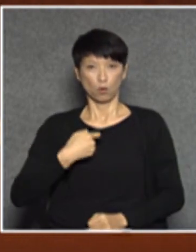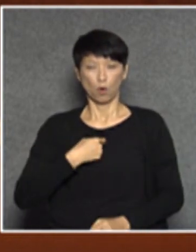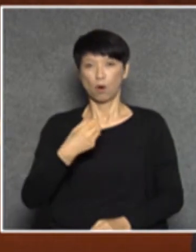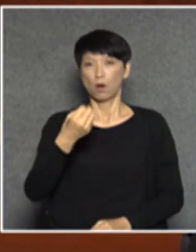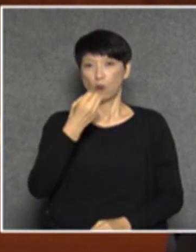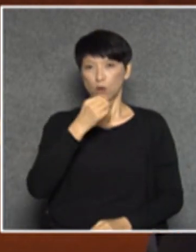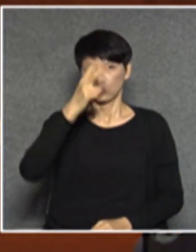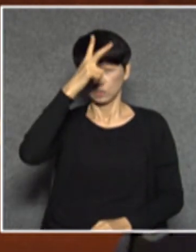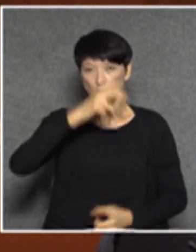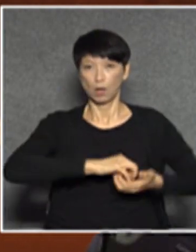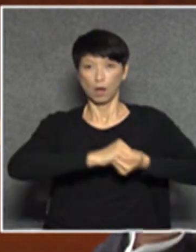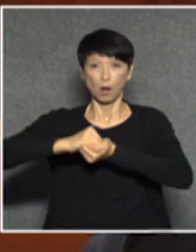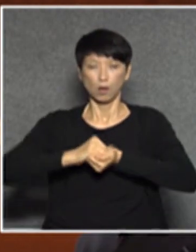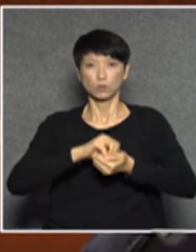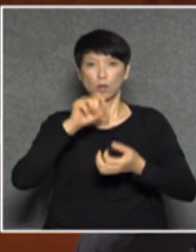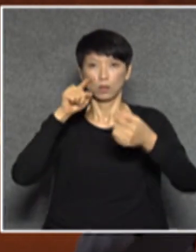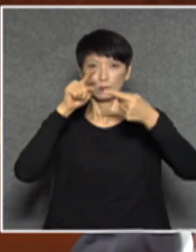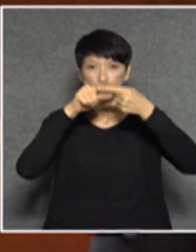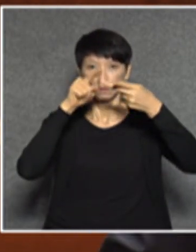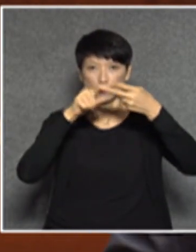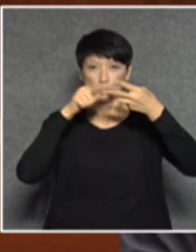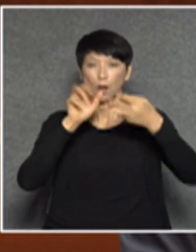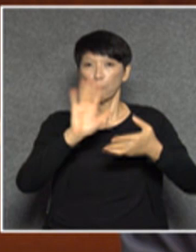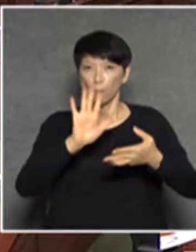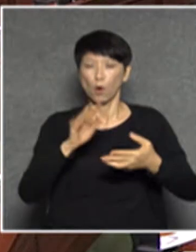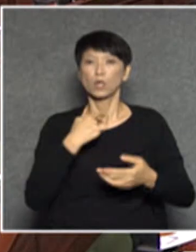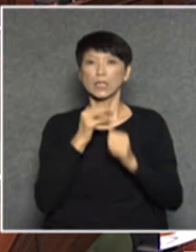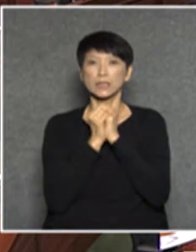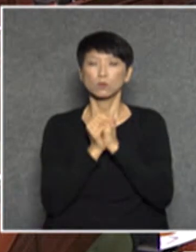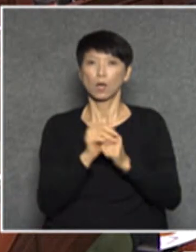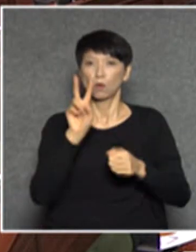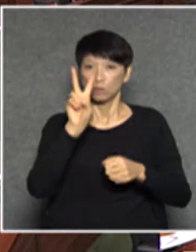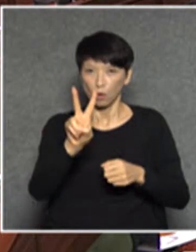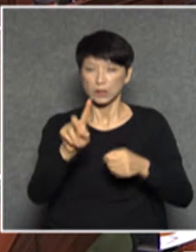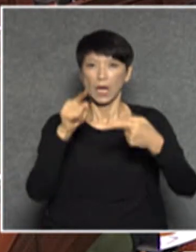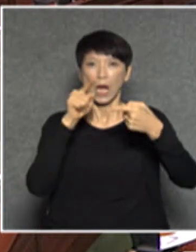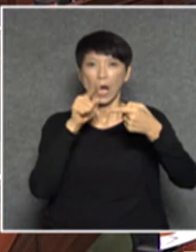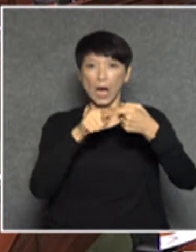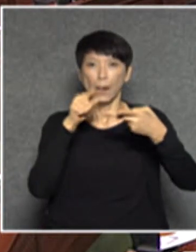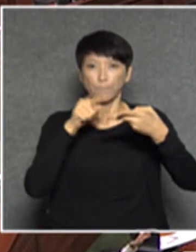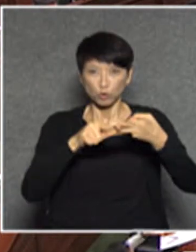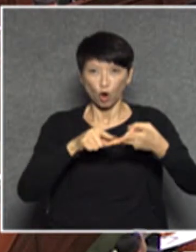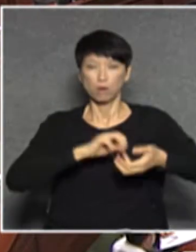有用過不合作的三個字，我們要求的就是兩個字，就是合作。 謝偉俊議員。